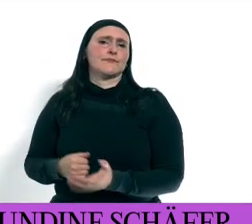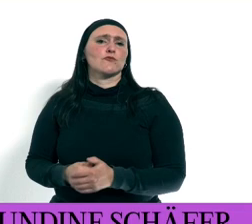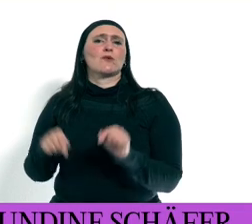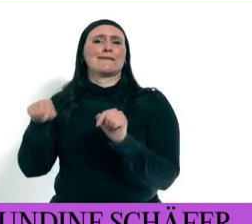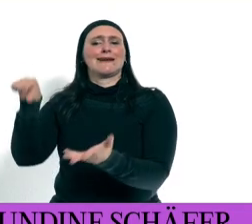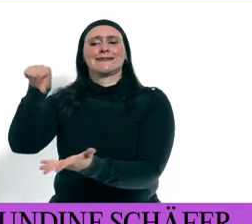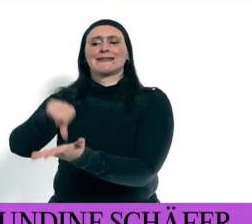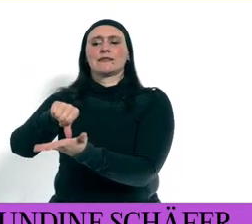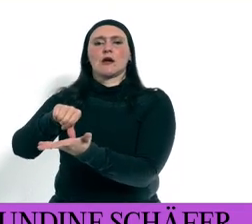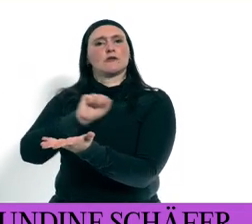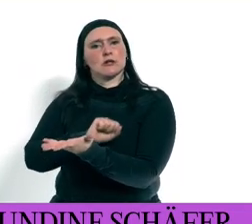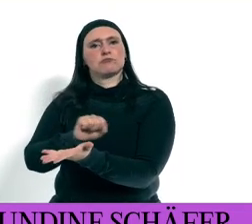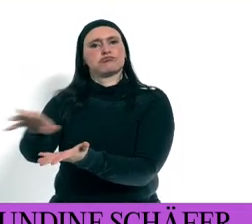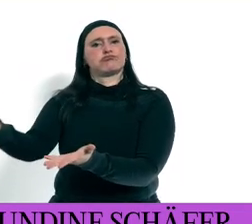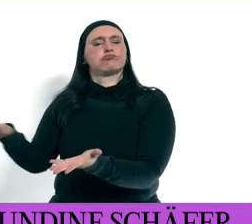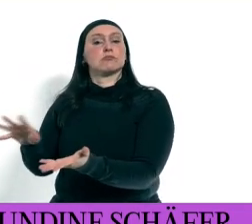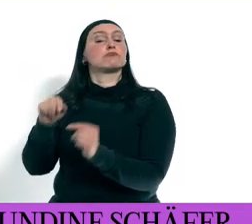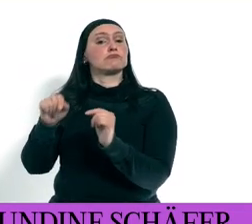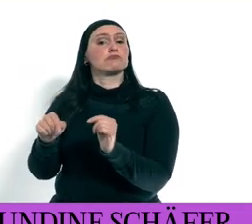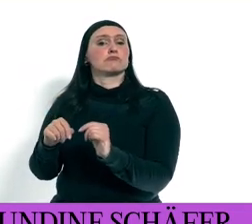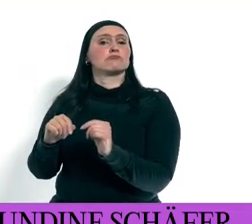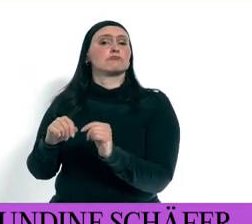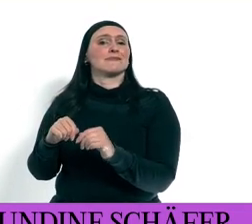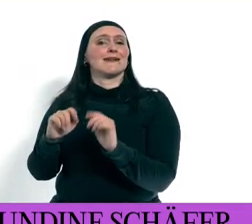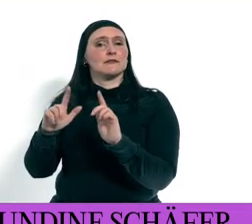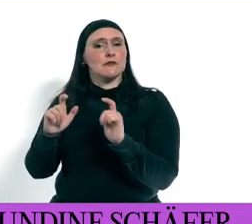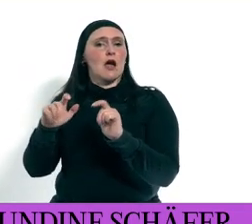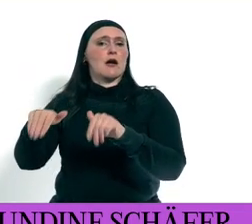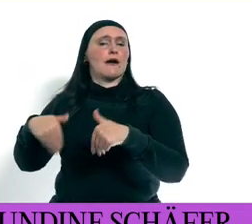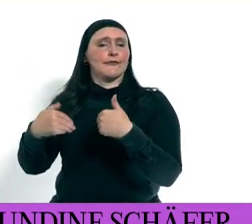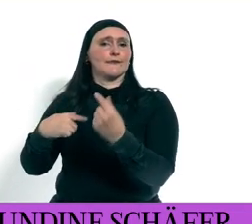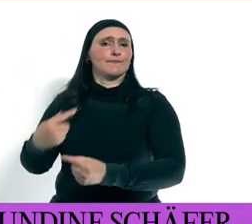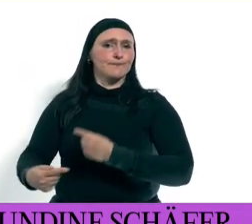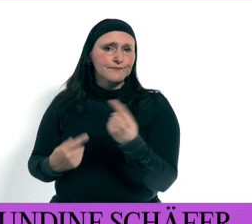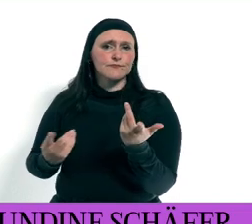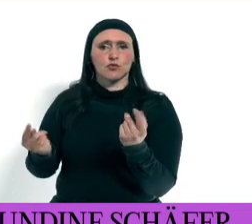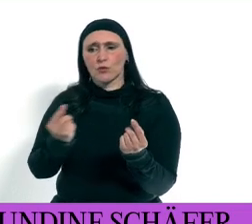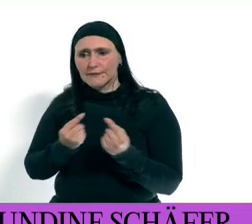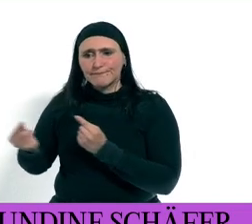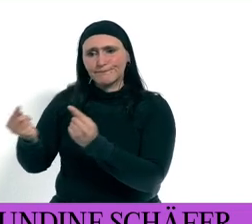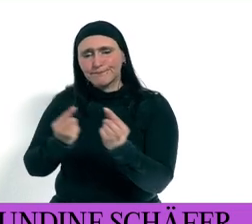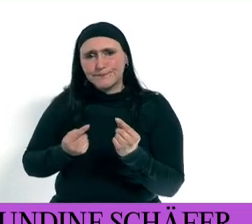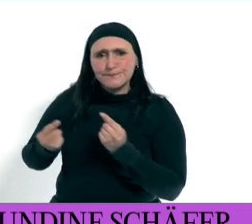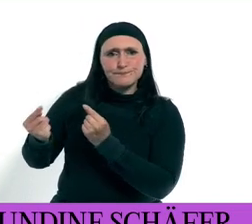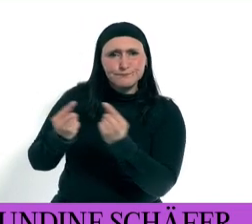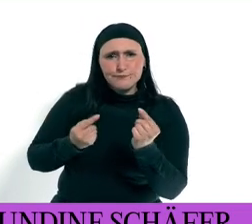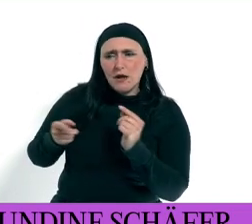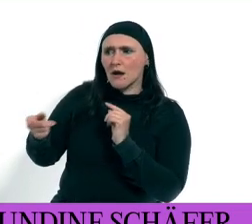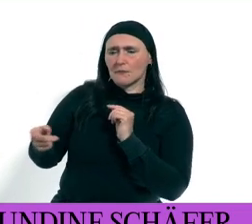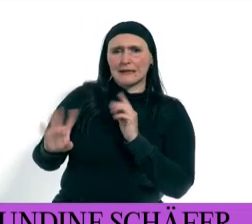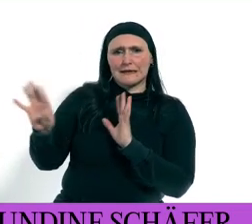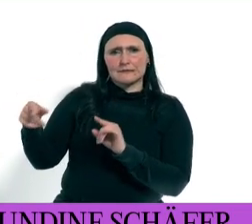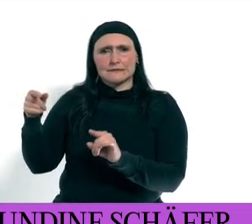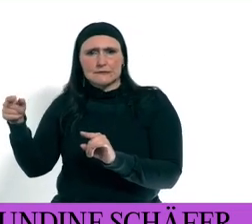lokale Community aneinander zu binden oder zueinander zu führen. Bis zu diesem